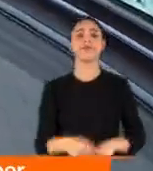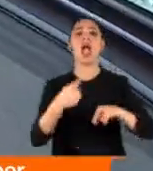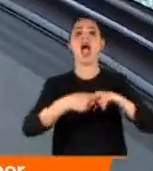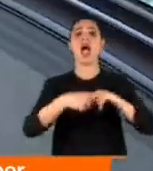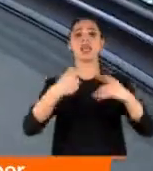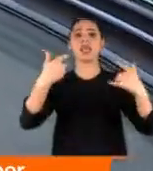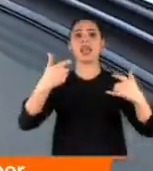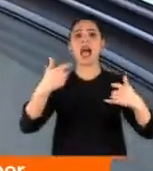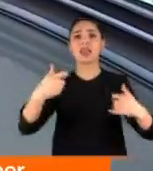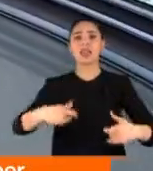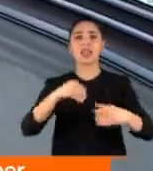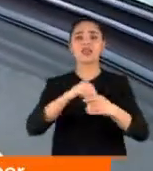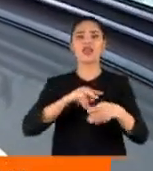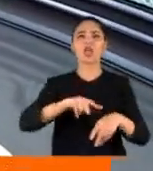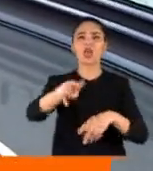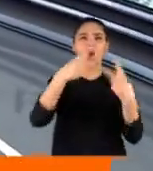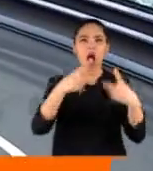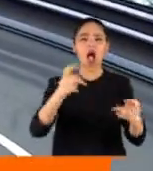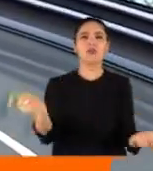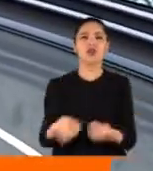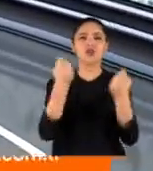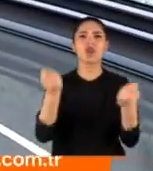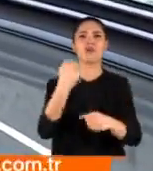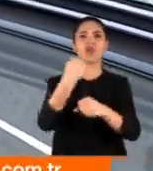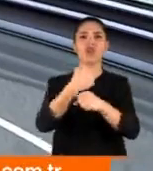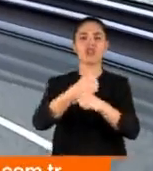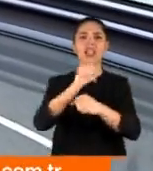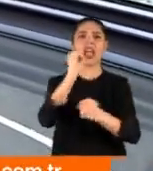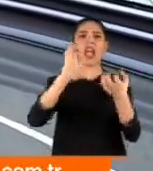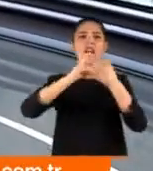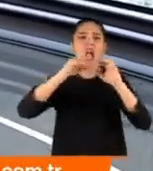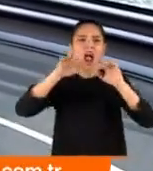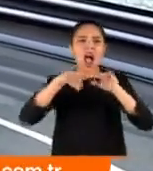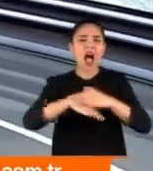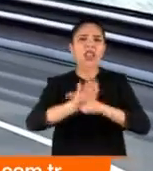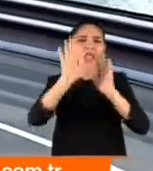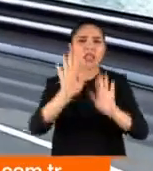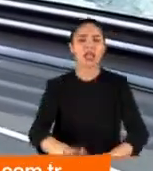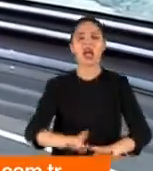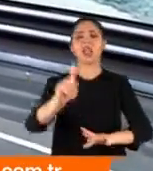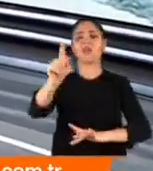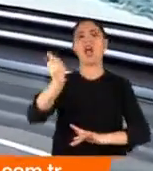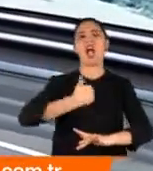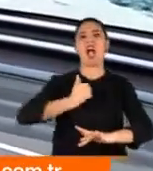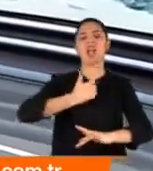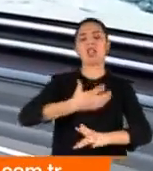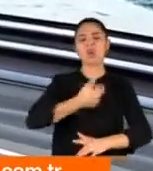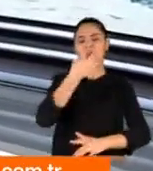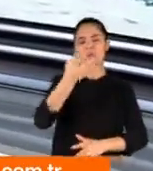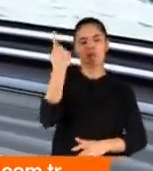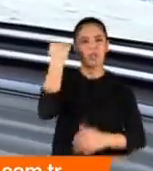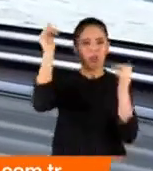Hakkari Şemdinli'de yol açma çalışmalarında görevliyken çığ altında kalan uzman çavuş Mehmet Onur Özbent'ten acı haber gelmişti